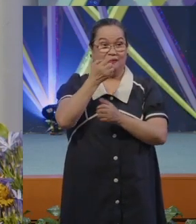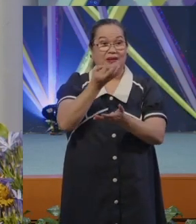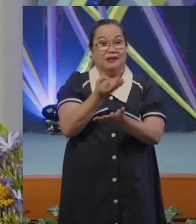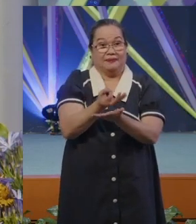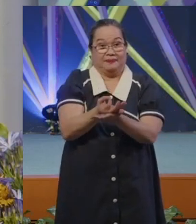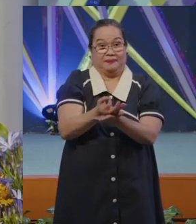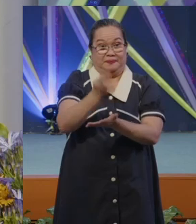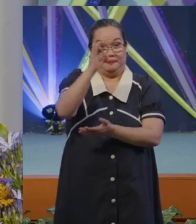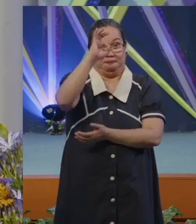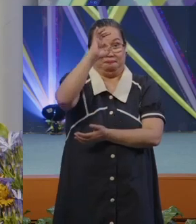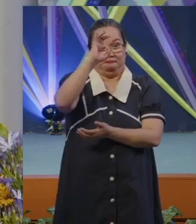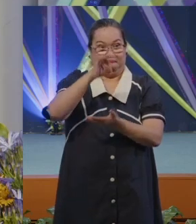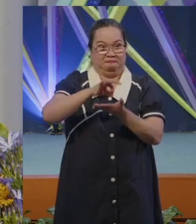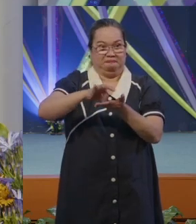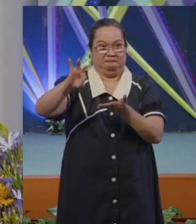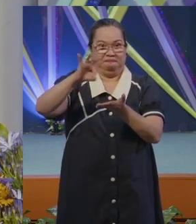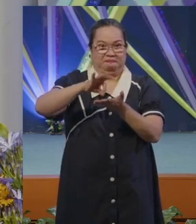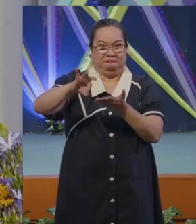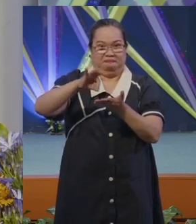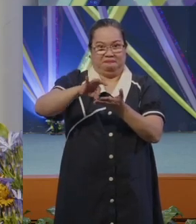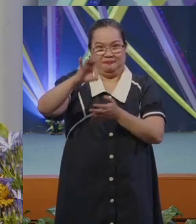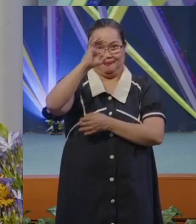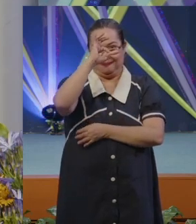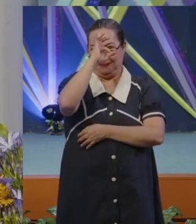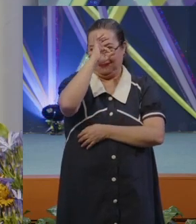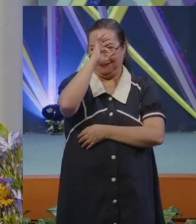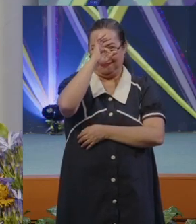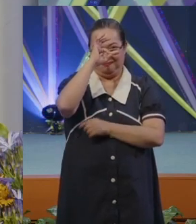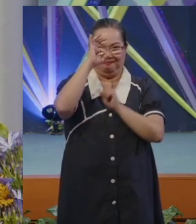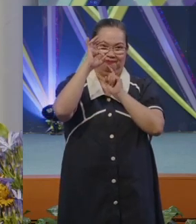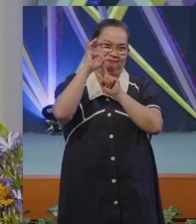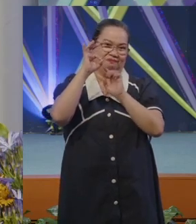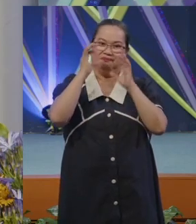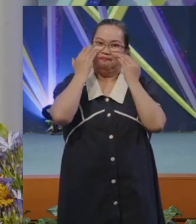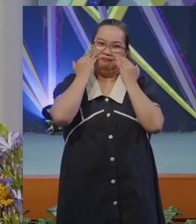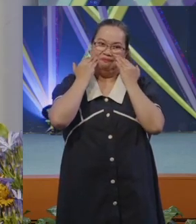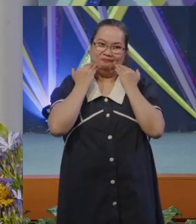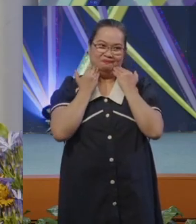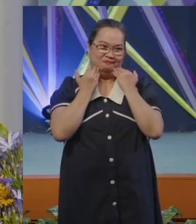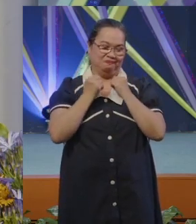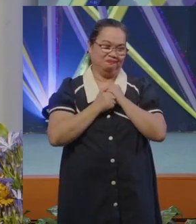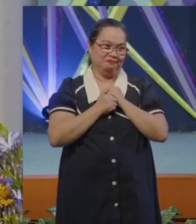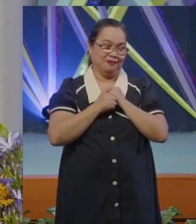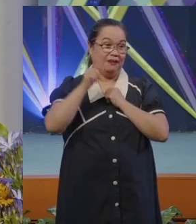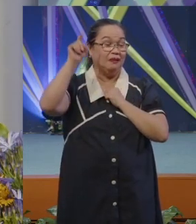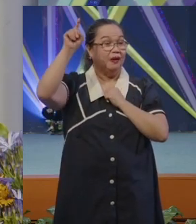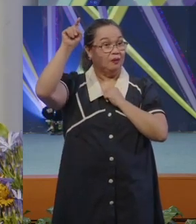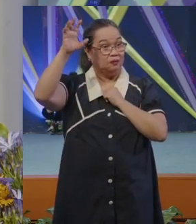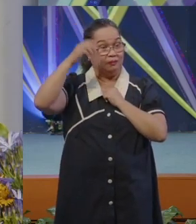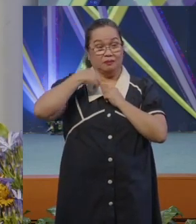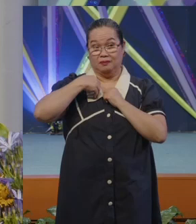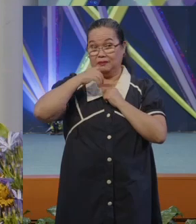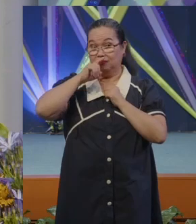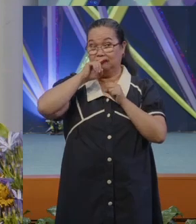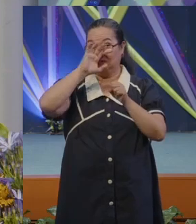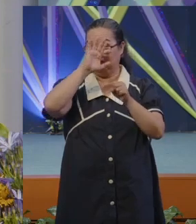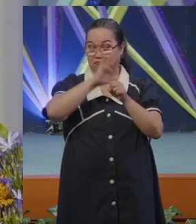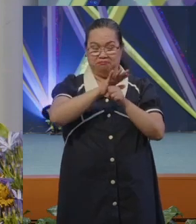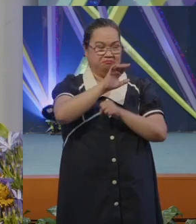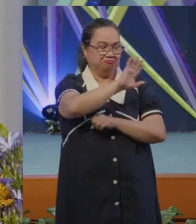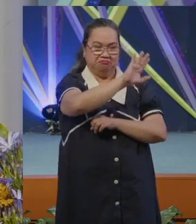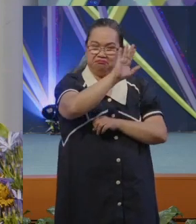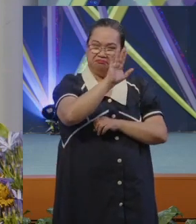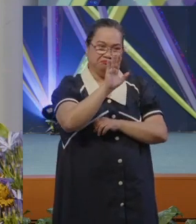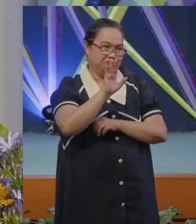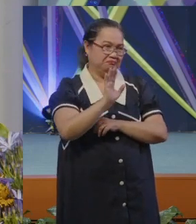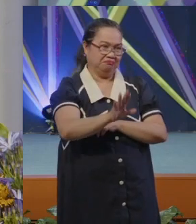Financial problems. Pangangailangan pinansyal. Ang sabi pa ng Panginoon, I will never leave you